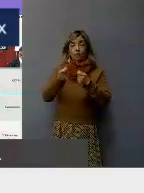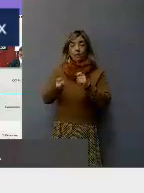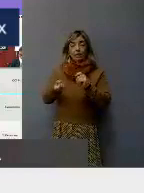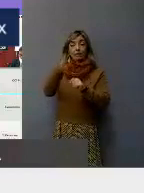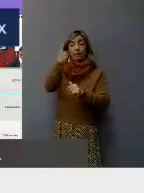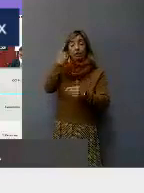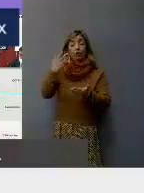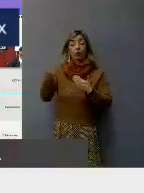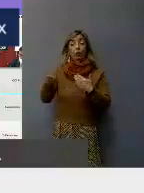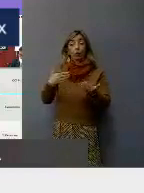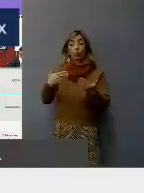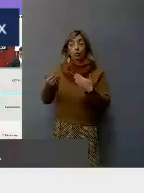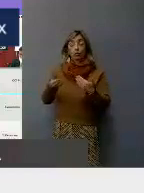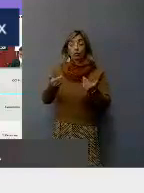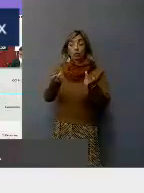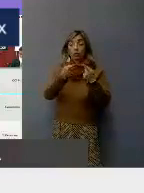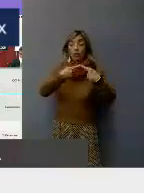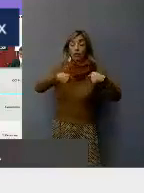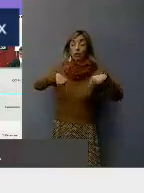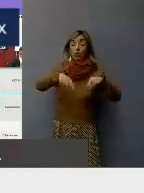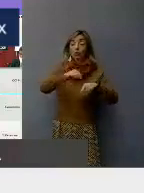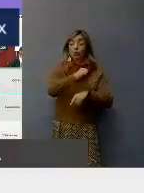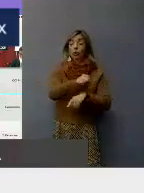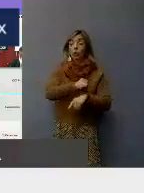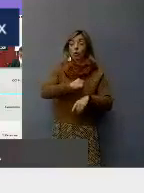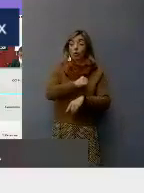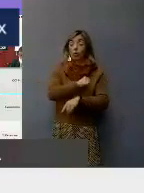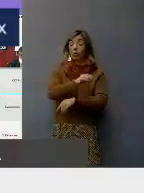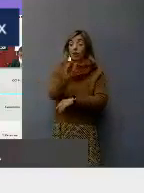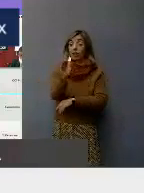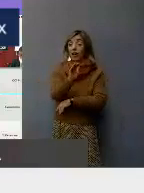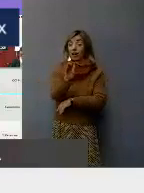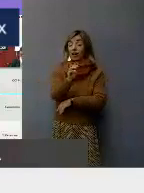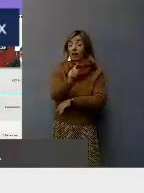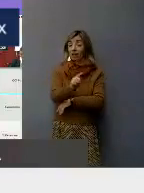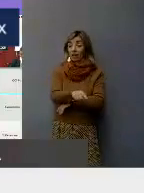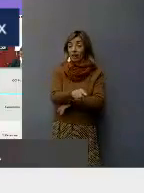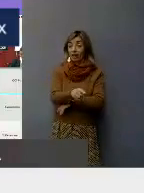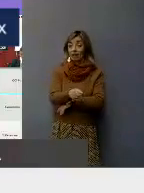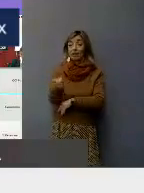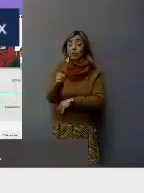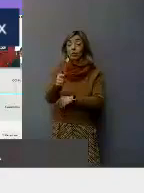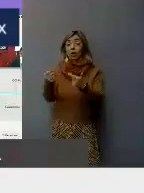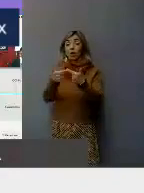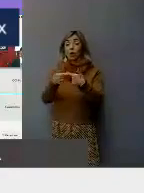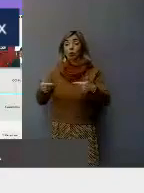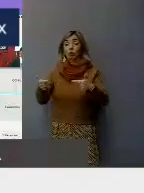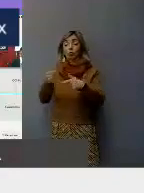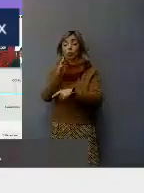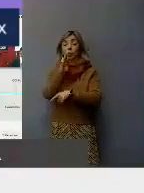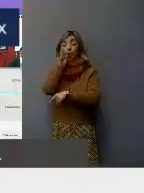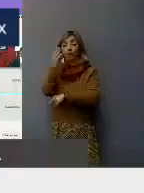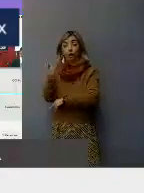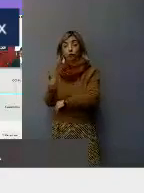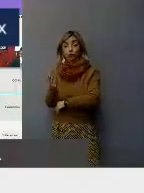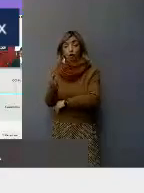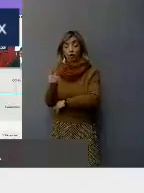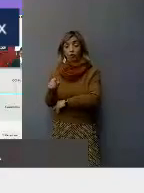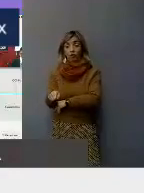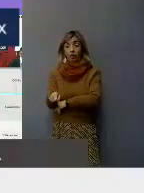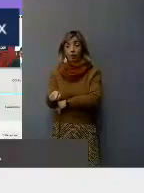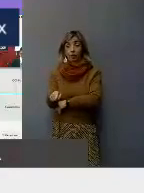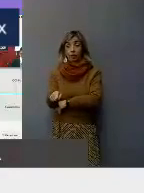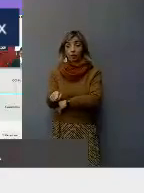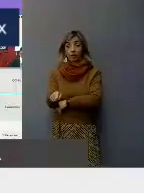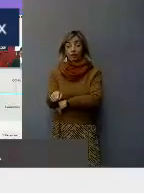consiglio comunale dei ragazzi e della consulta dei giovani ponendo la loro